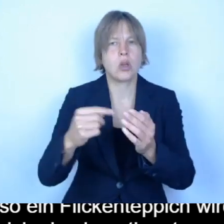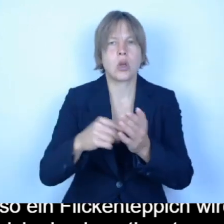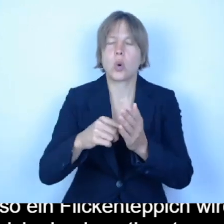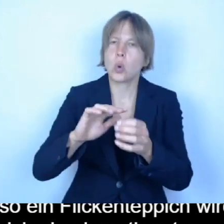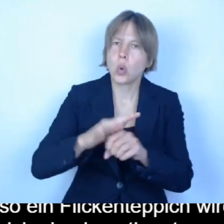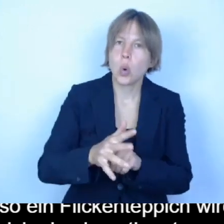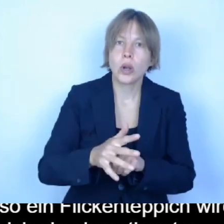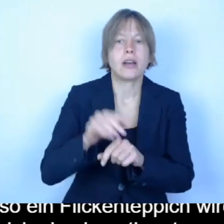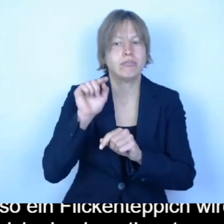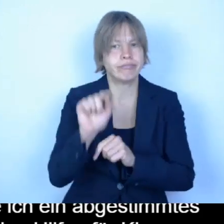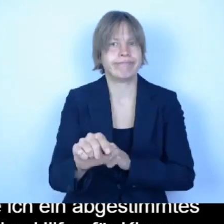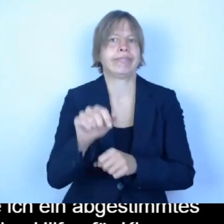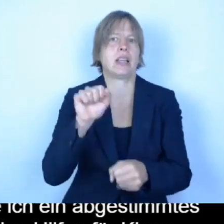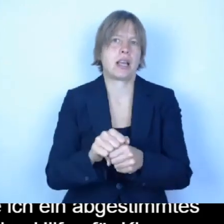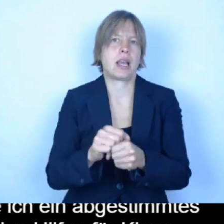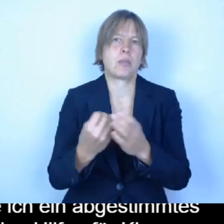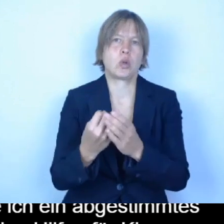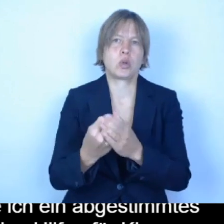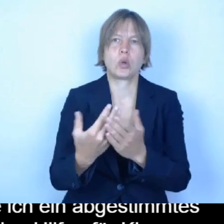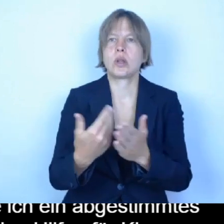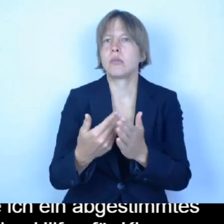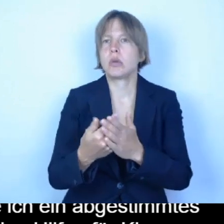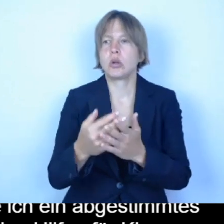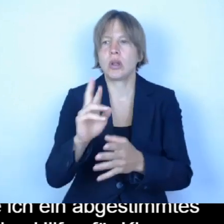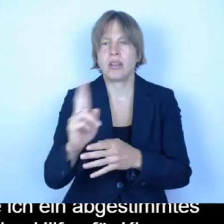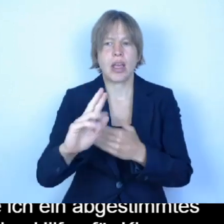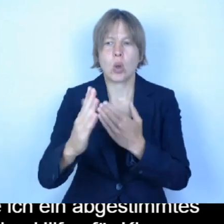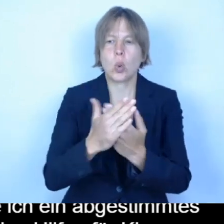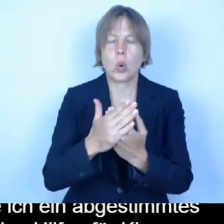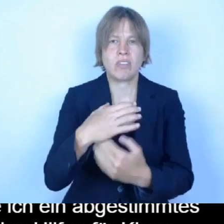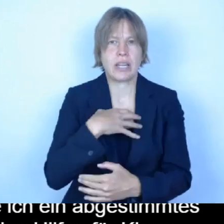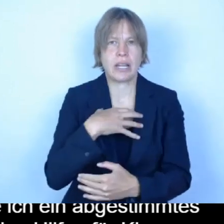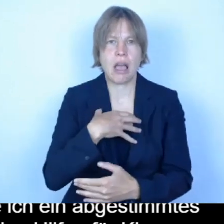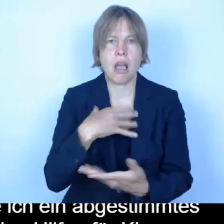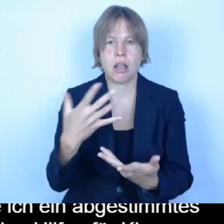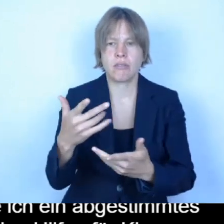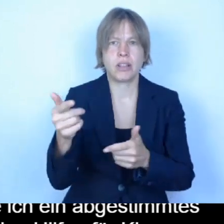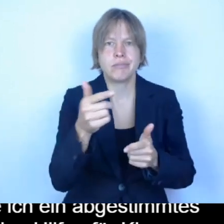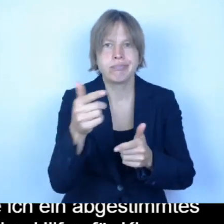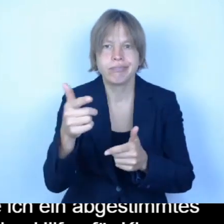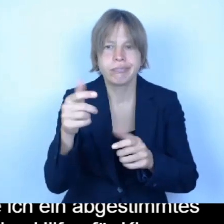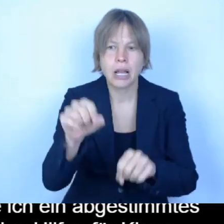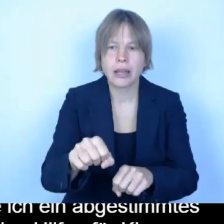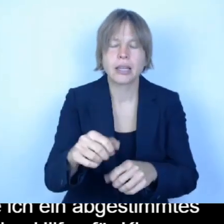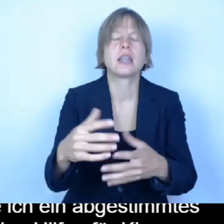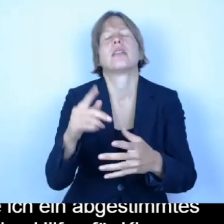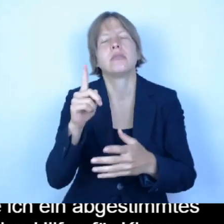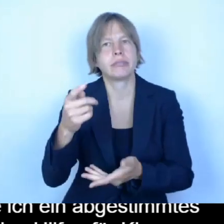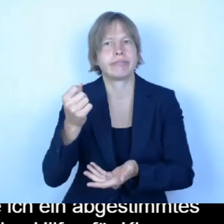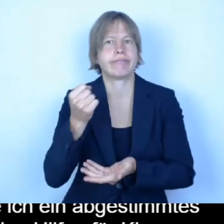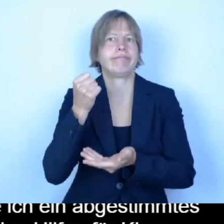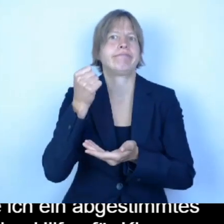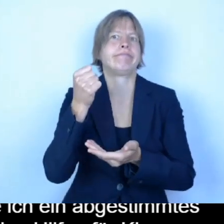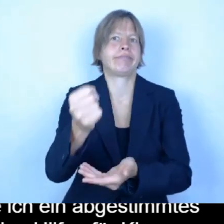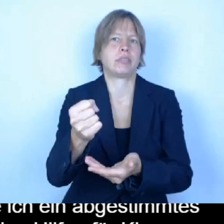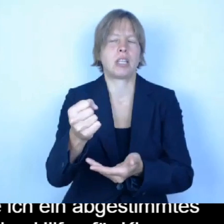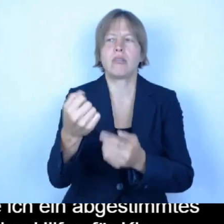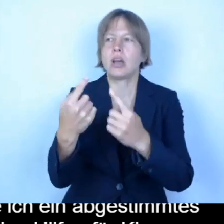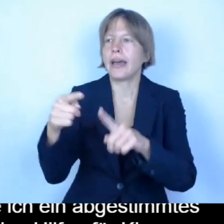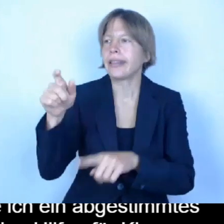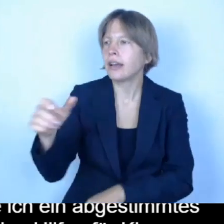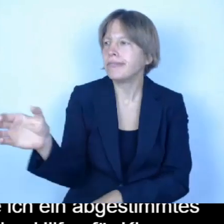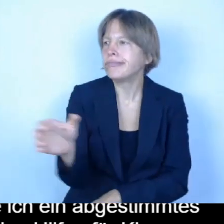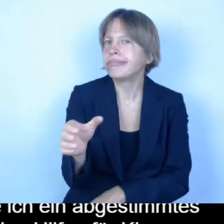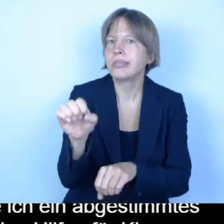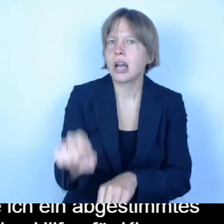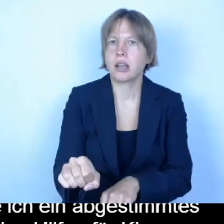wir ein Zeichen setzen, damit die Filmproduktion in Bayern und in Deutschland ja positiver in die Zukunft blicken können, wieder durchstarten können. Bayern